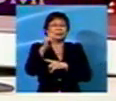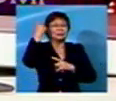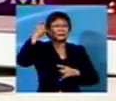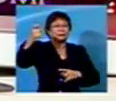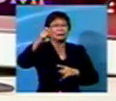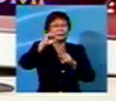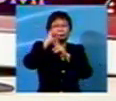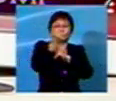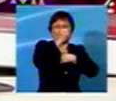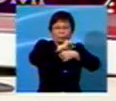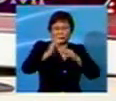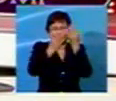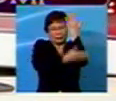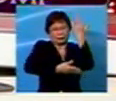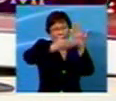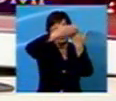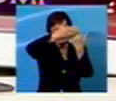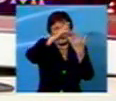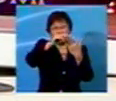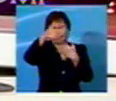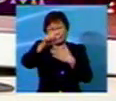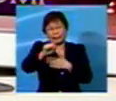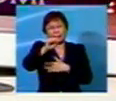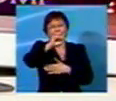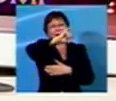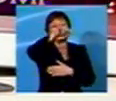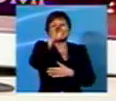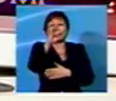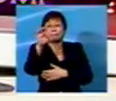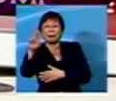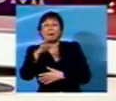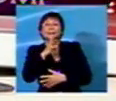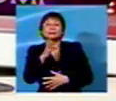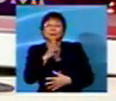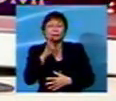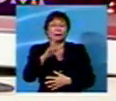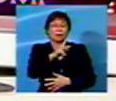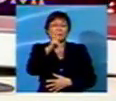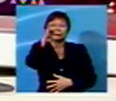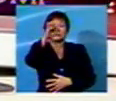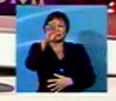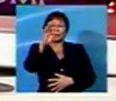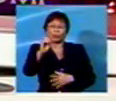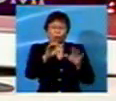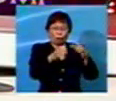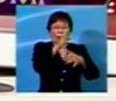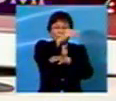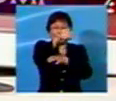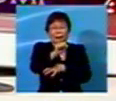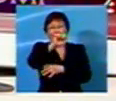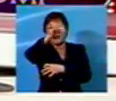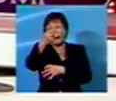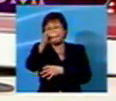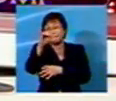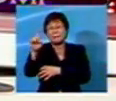sekerja Mas semenanjung Malaysia mu Mohamad jabarullah Abdul Kadir menegaskan ketua pegawai eksekutif kumpulan Mas Ahmad